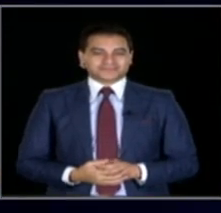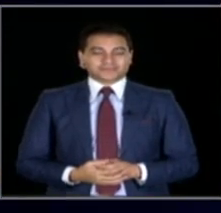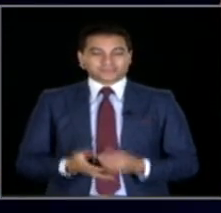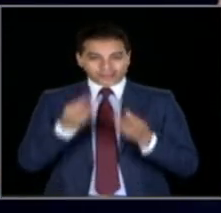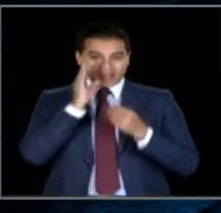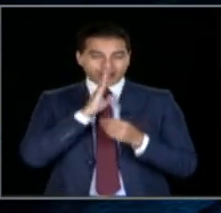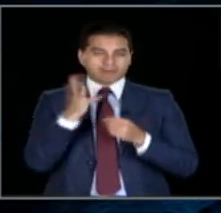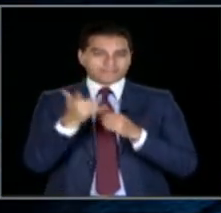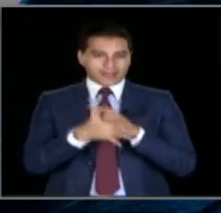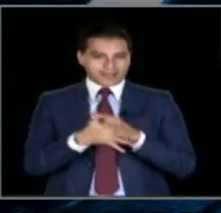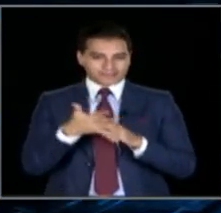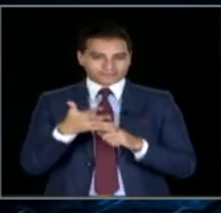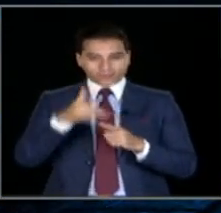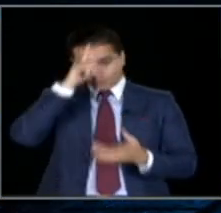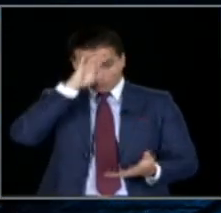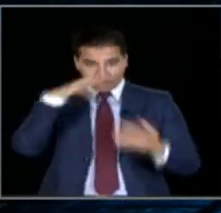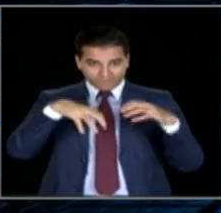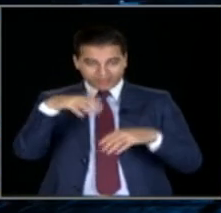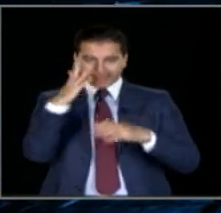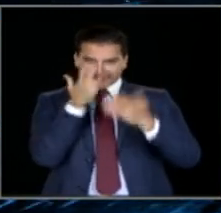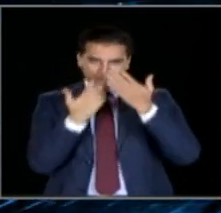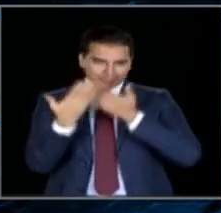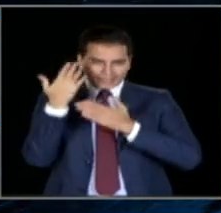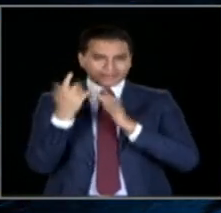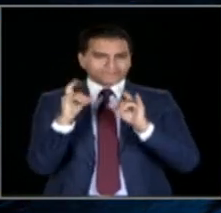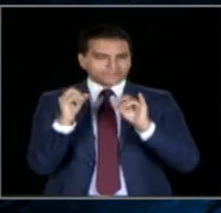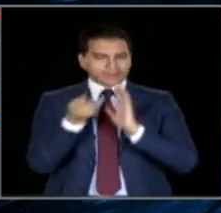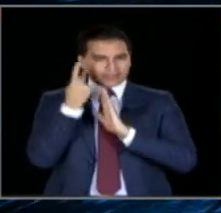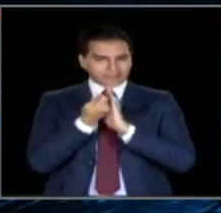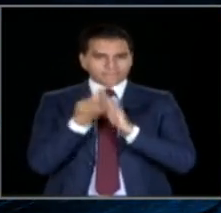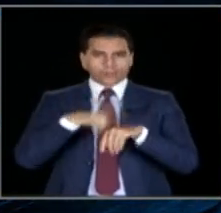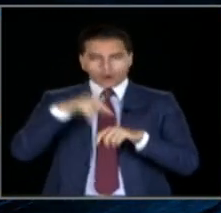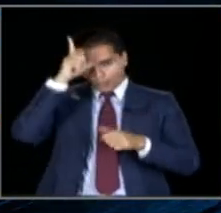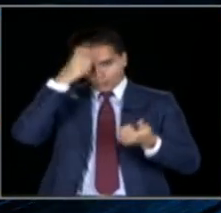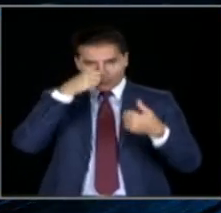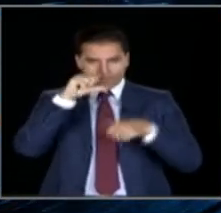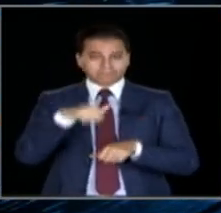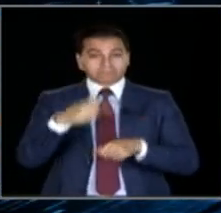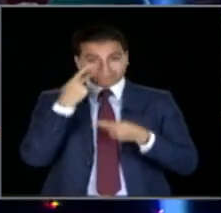العلم خمس أجزاء: جغرافيا، تاريخ، 50-50 أدب وعلوم.